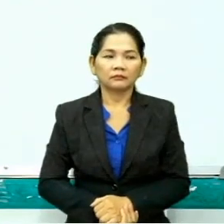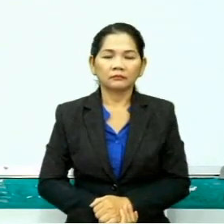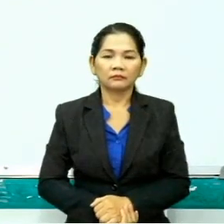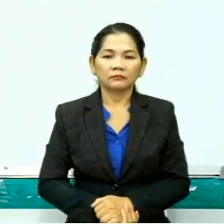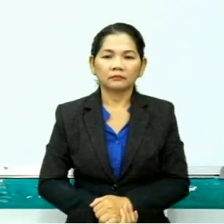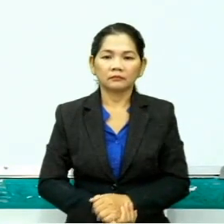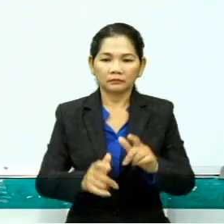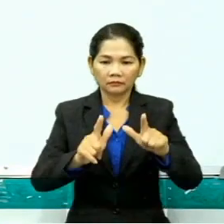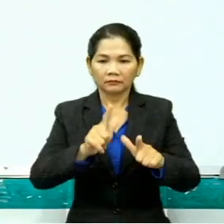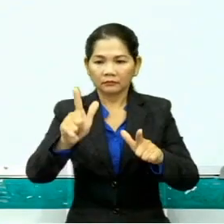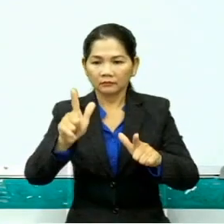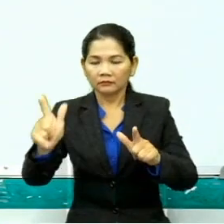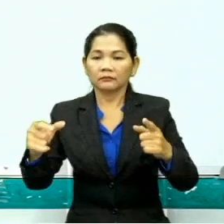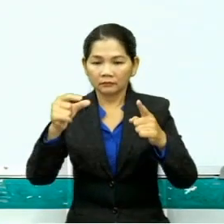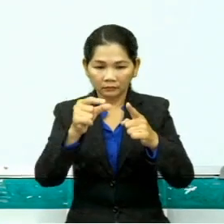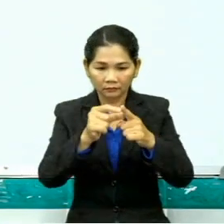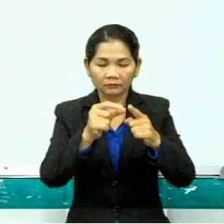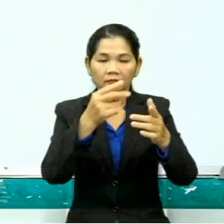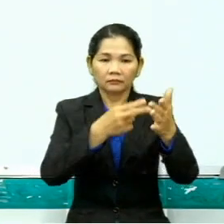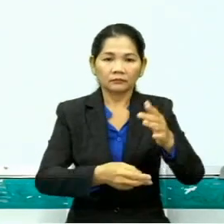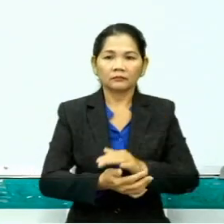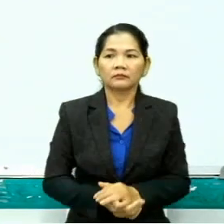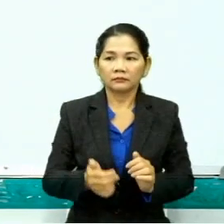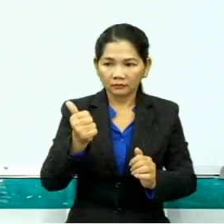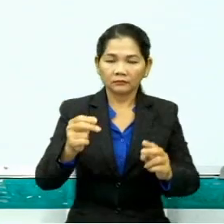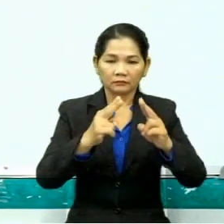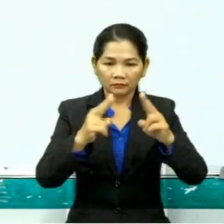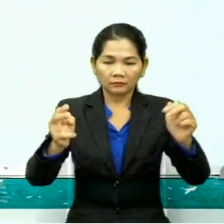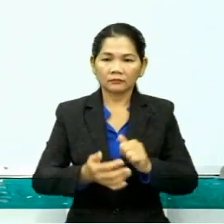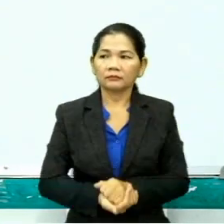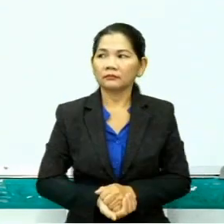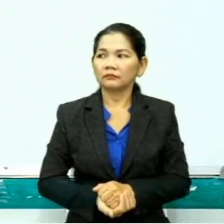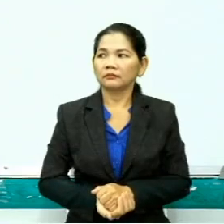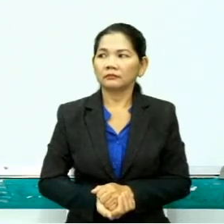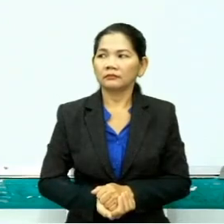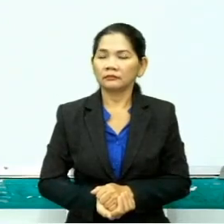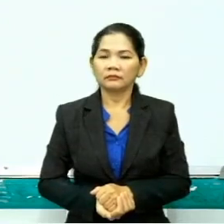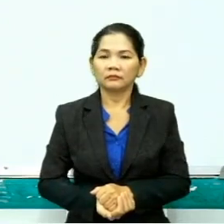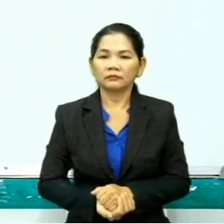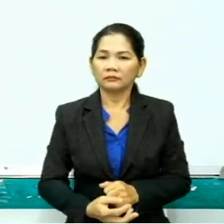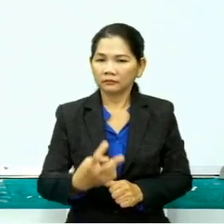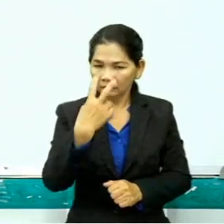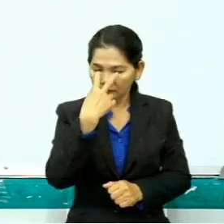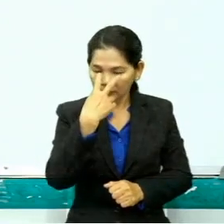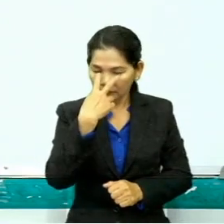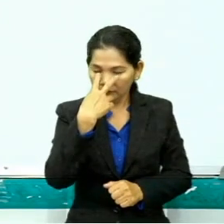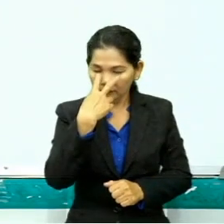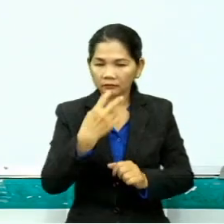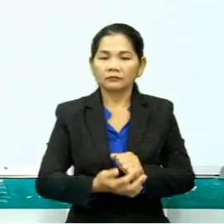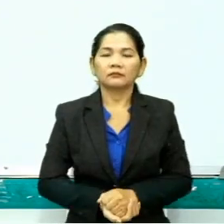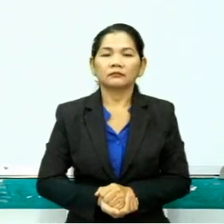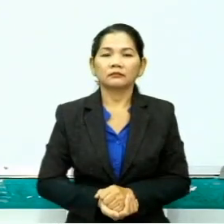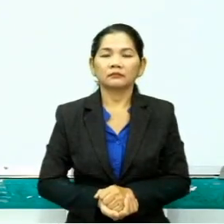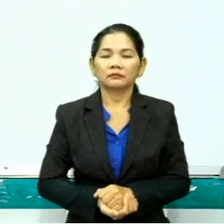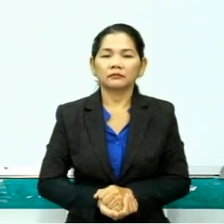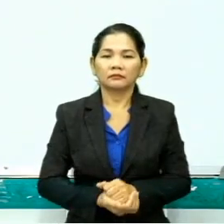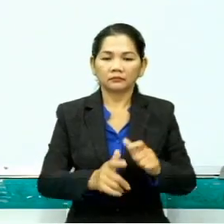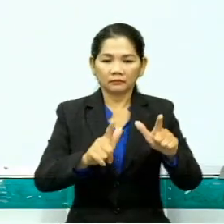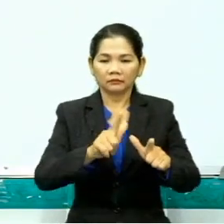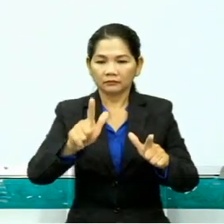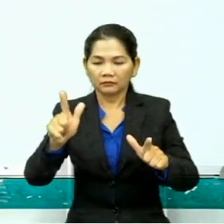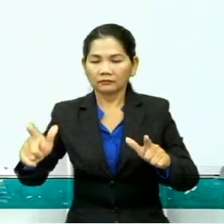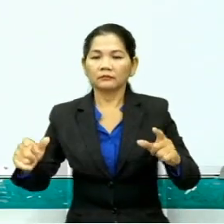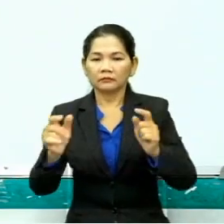chua nằm bị ở vấy tới chả lọ nó cứ chua nằm bị chả nết tra nên con á chả cứ chua nằm